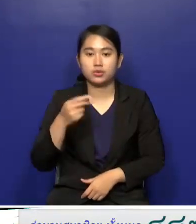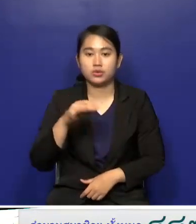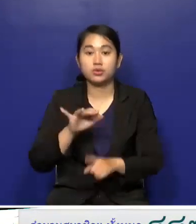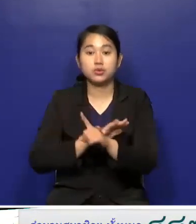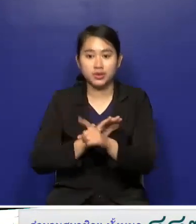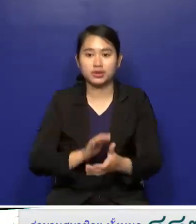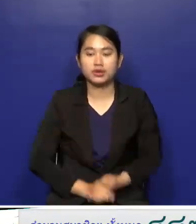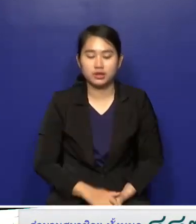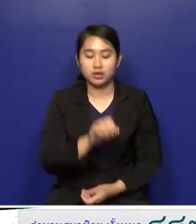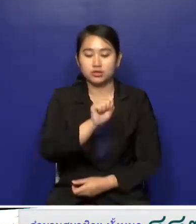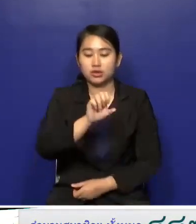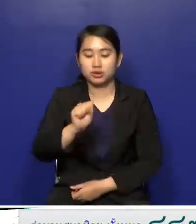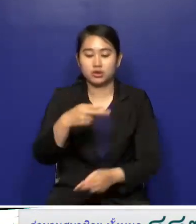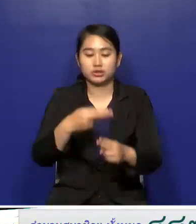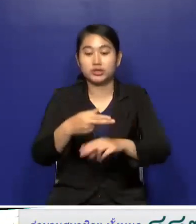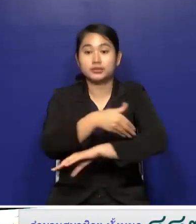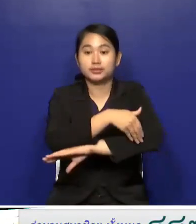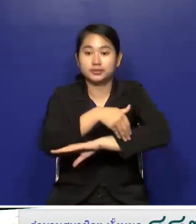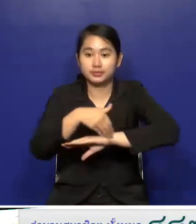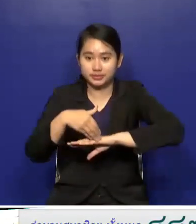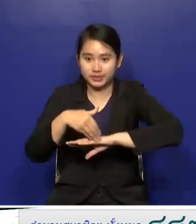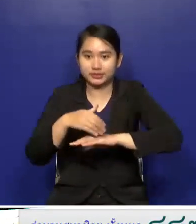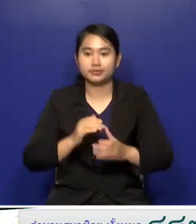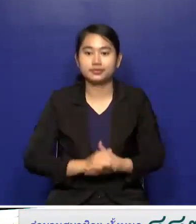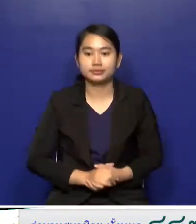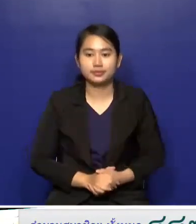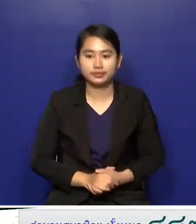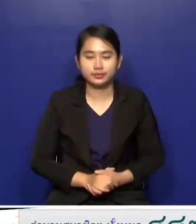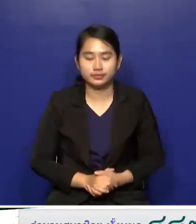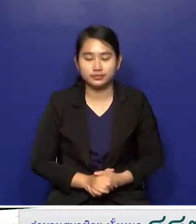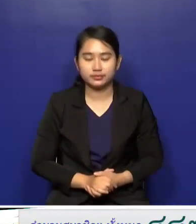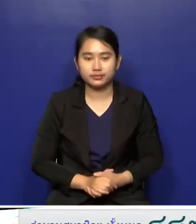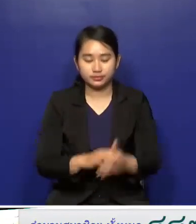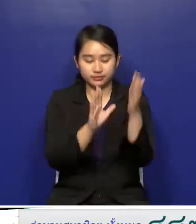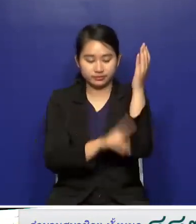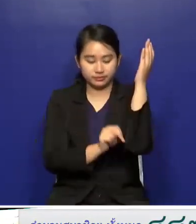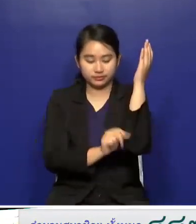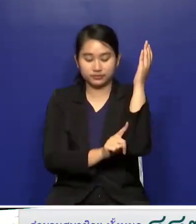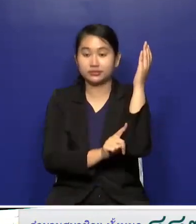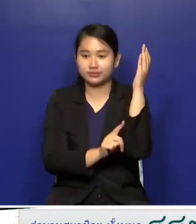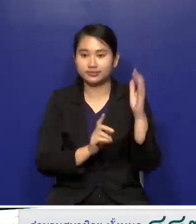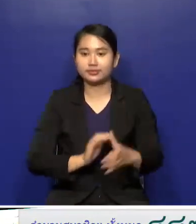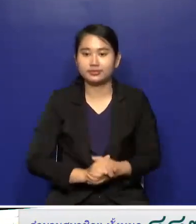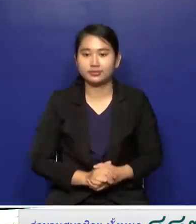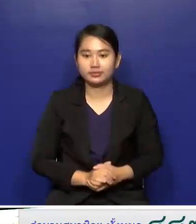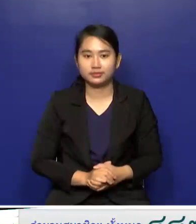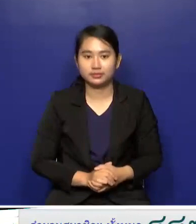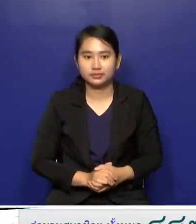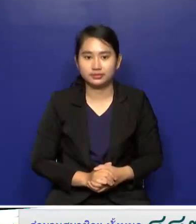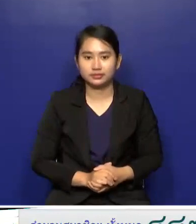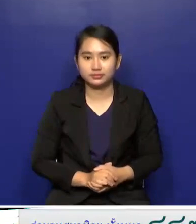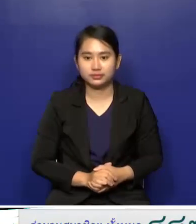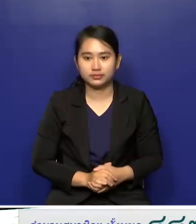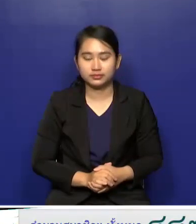ราษฎรแบบบัญชีรายชื่อพรรคพลังท้องถิ่นไทยนครศรีธรรมราชผ